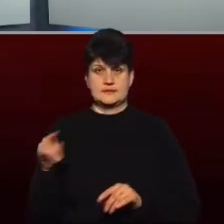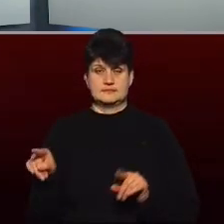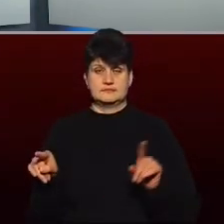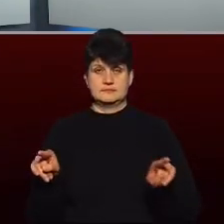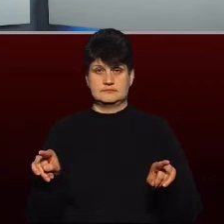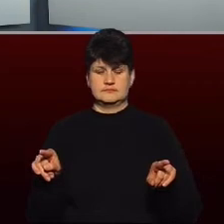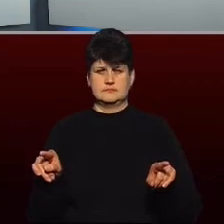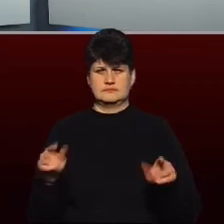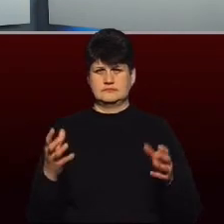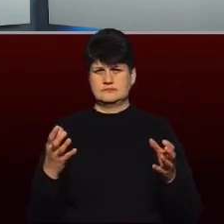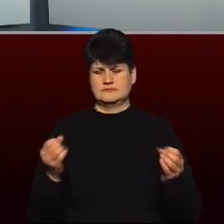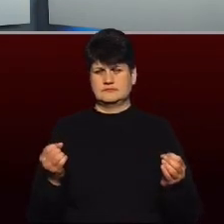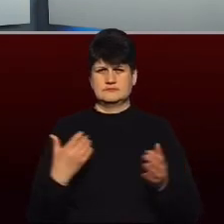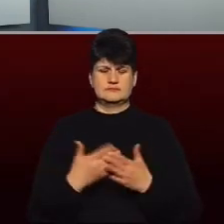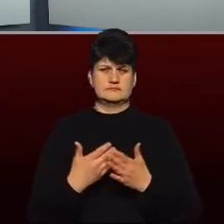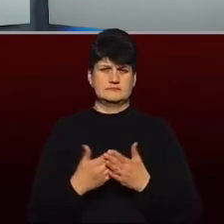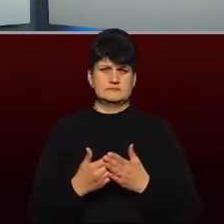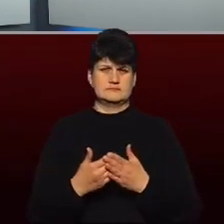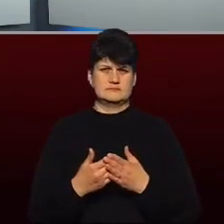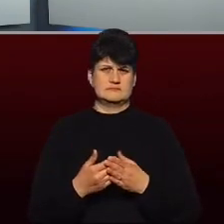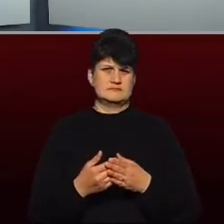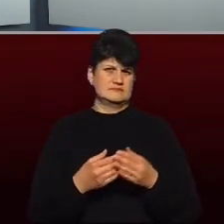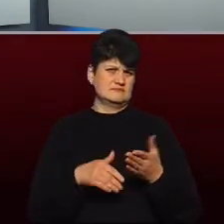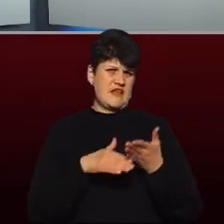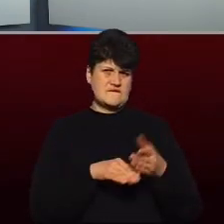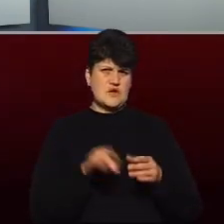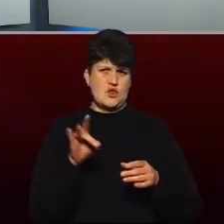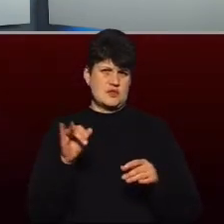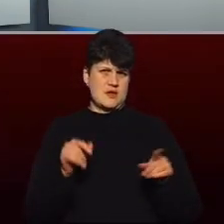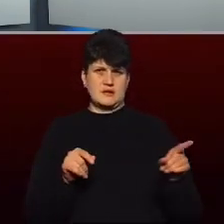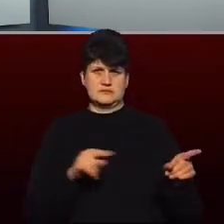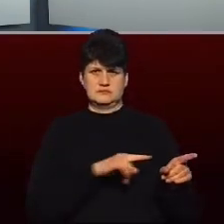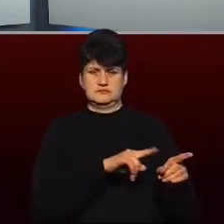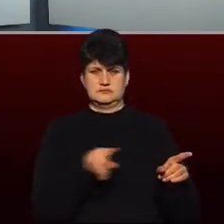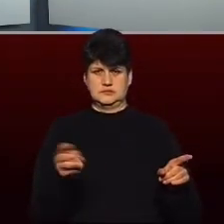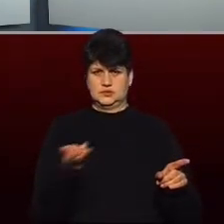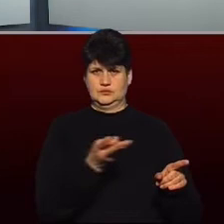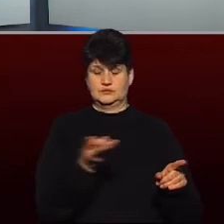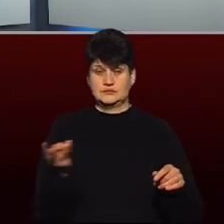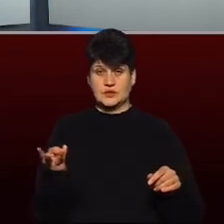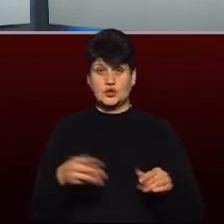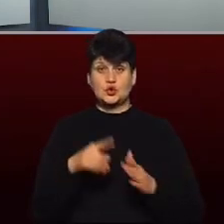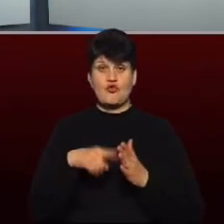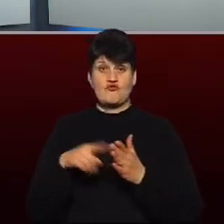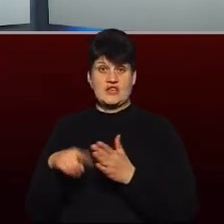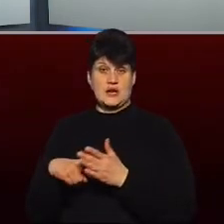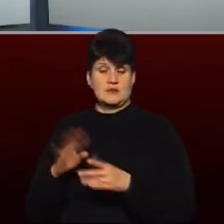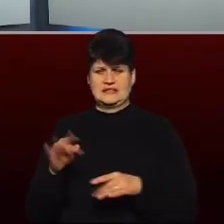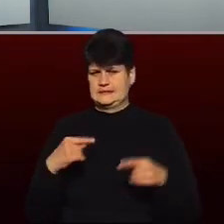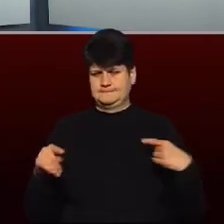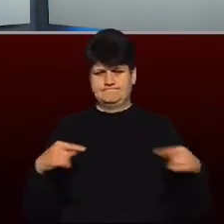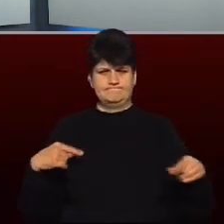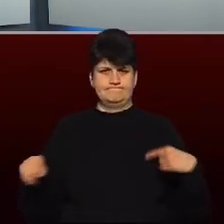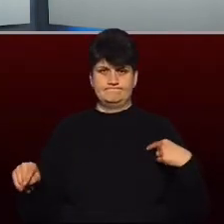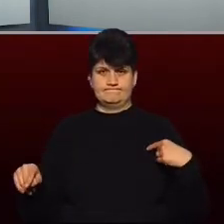там якогось нейтрального волонтера, довіра до цієї ж самої інформації буде абсолютно